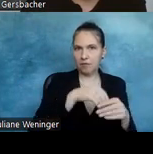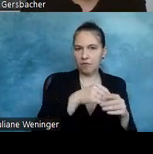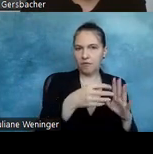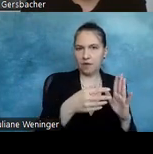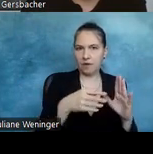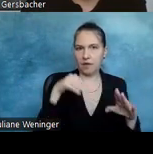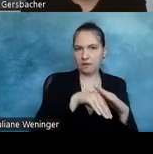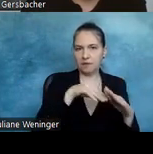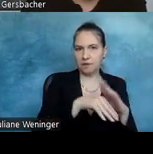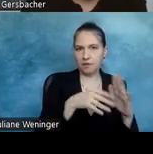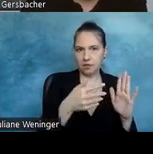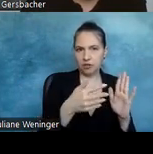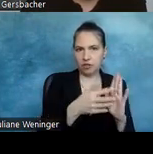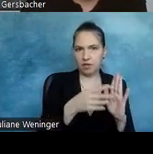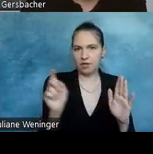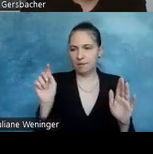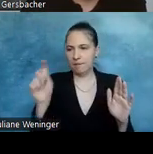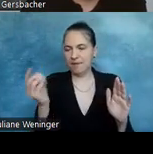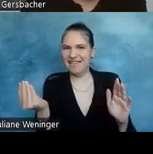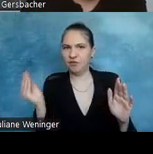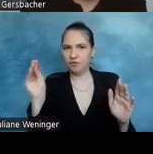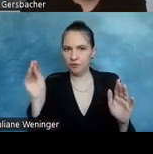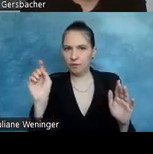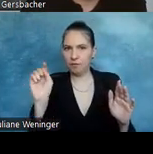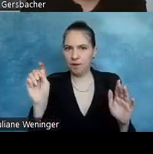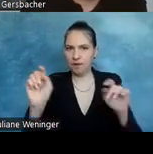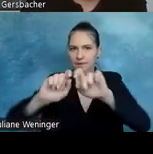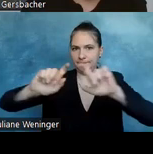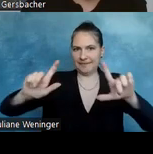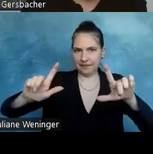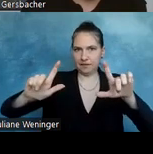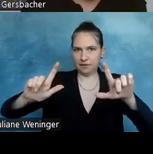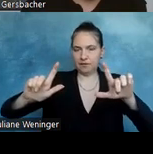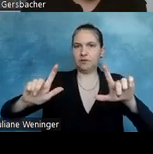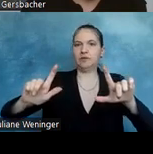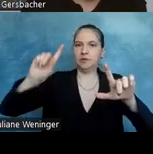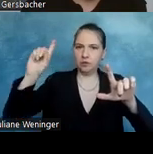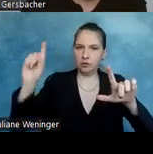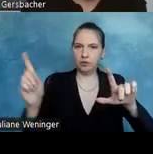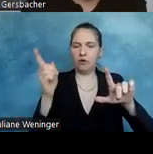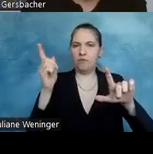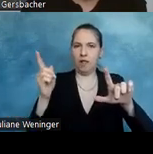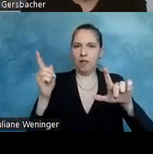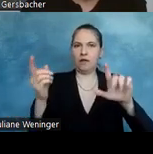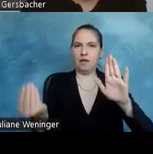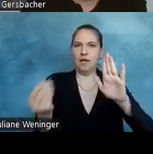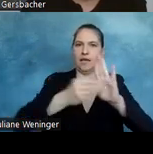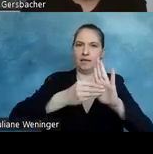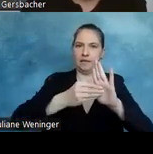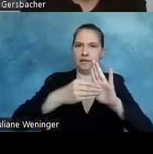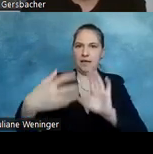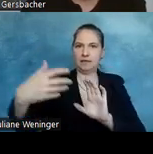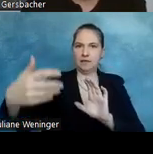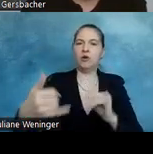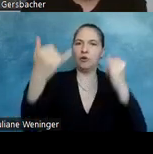ein Button mit Hinzufügen. Ich klicke da drauf, dann kommt nochmal so ein extra Fenster, dann mache ich nochmal Add Extension und schon